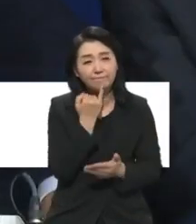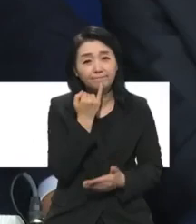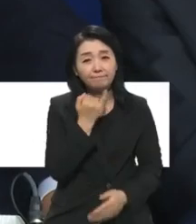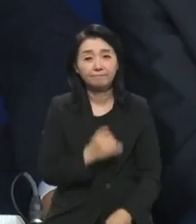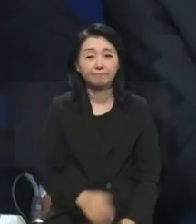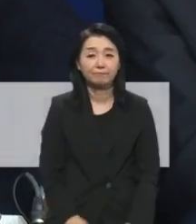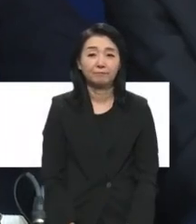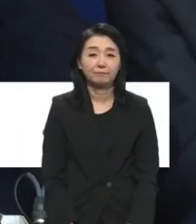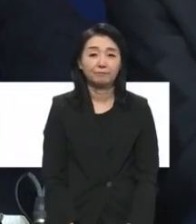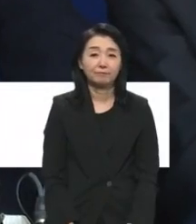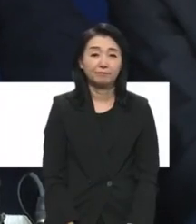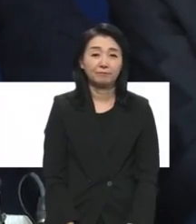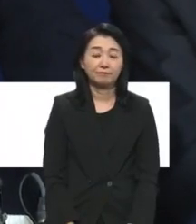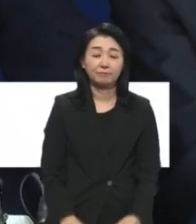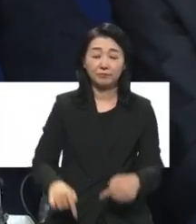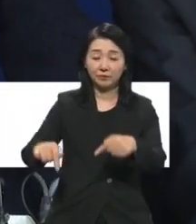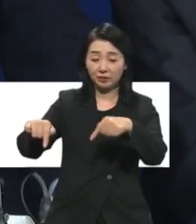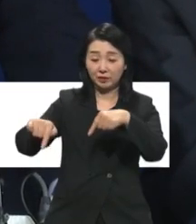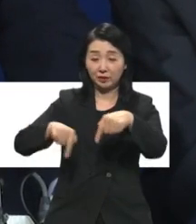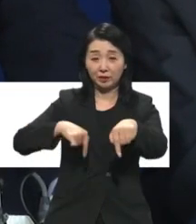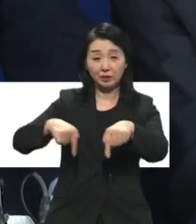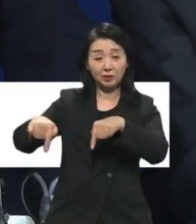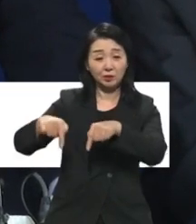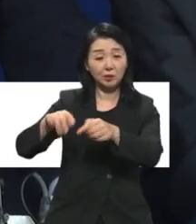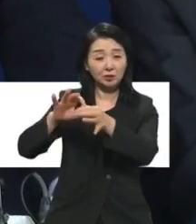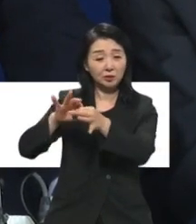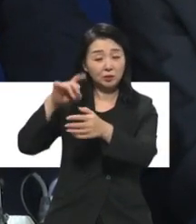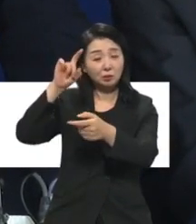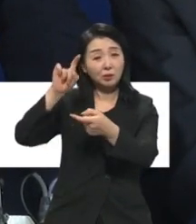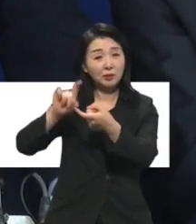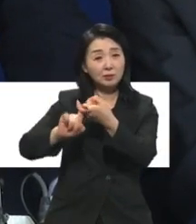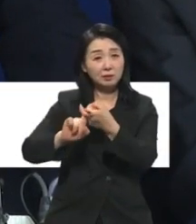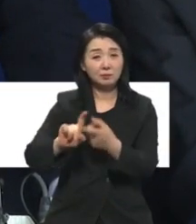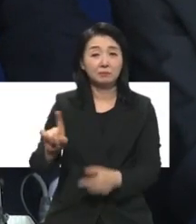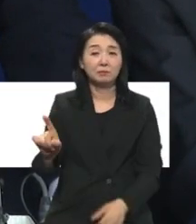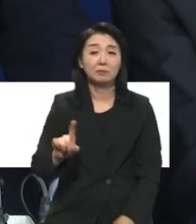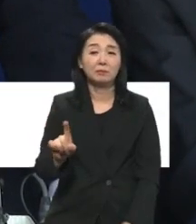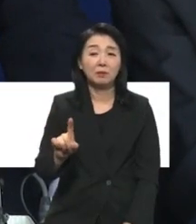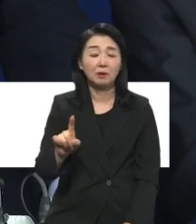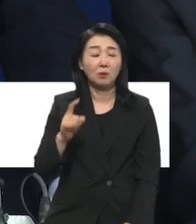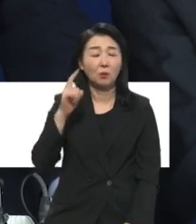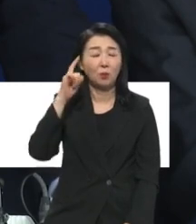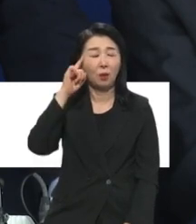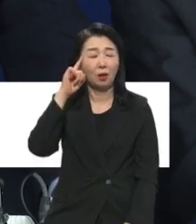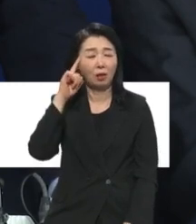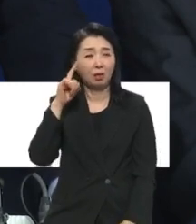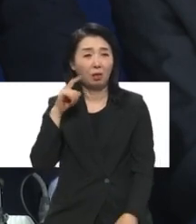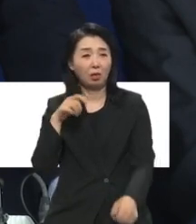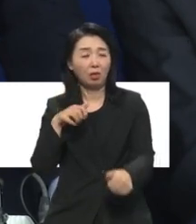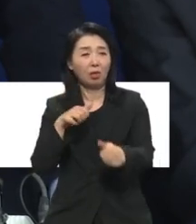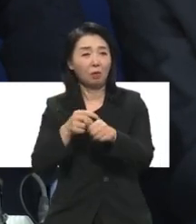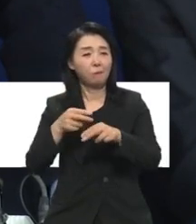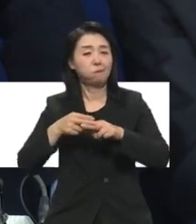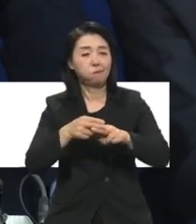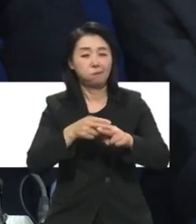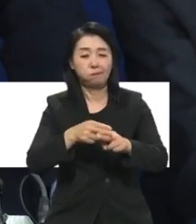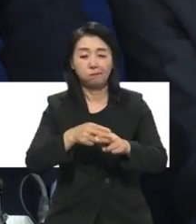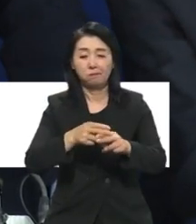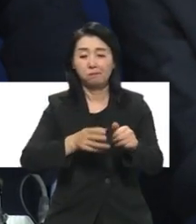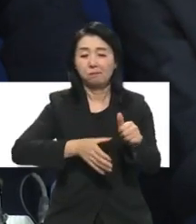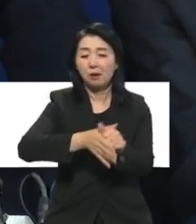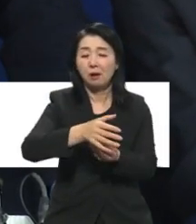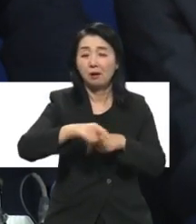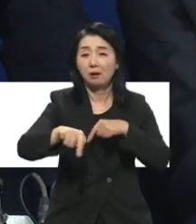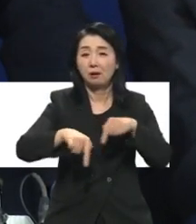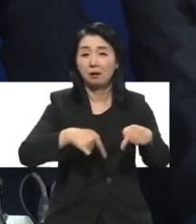정권에 관심은 오로지 폭력적인 권력 변호사 그 자체에 있는 것 같고 말을